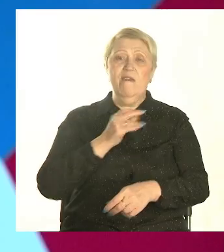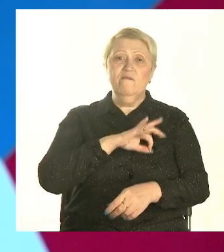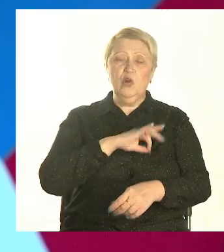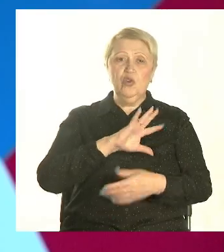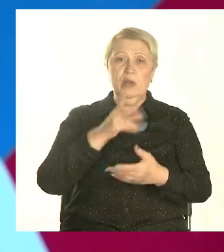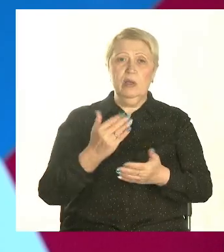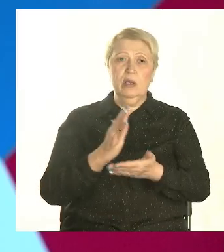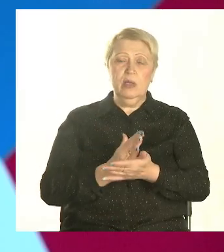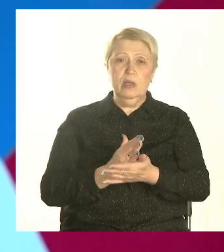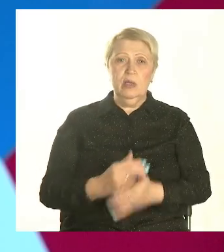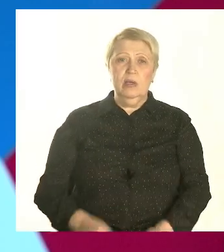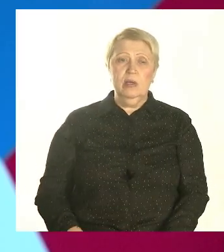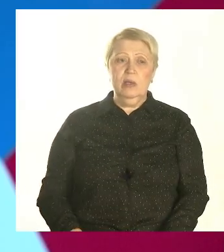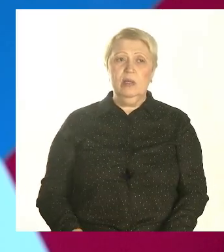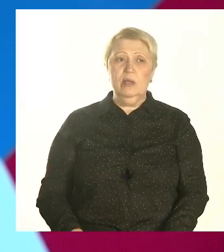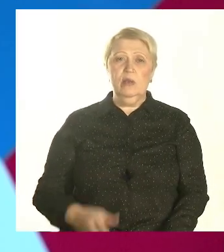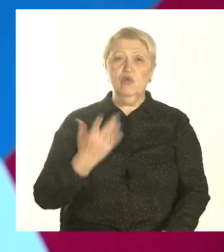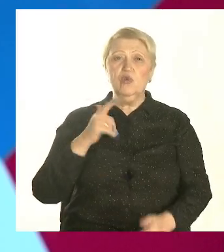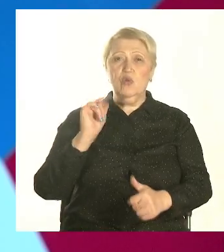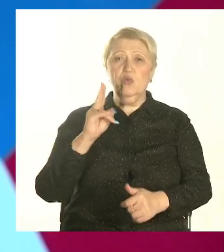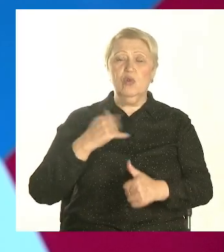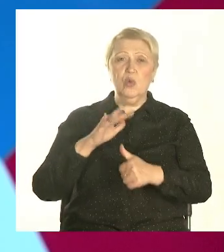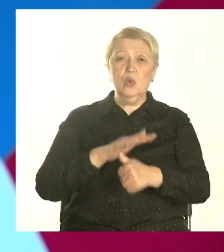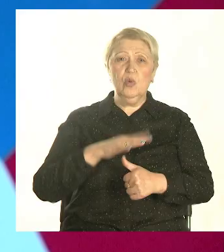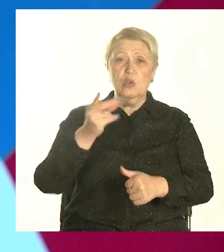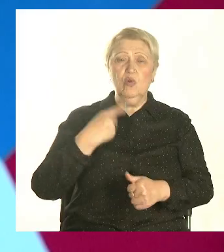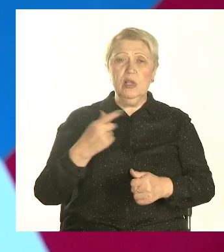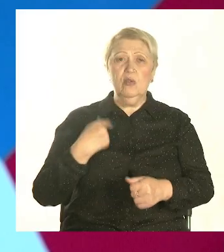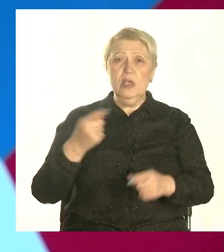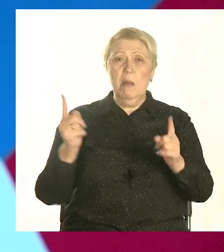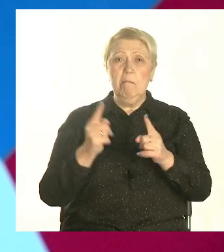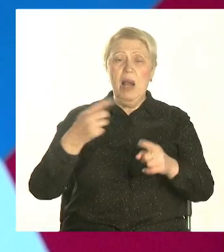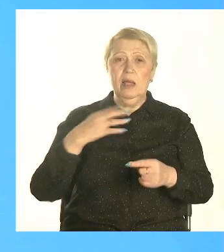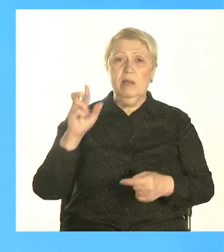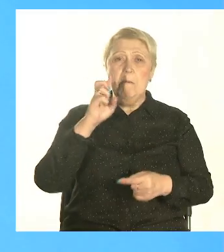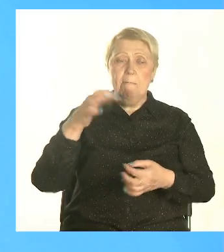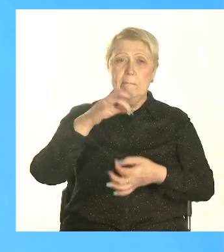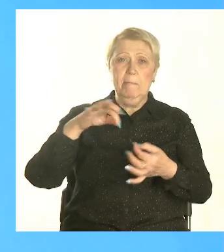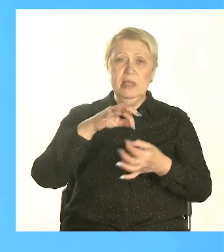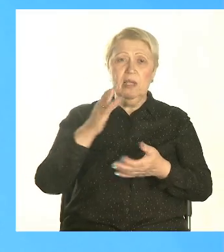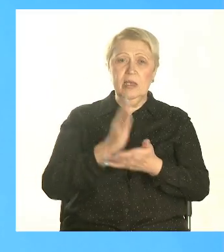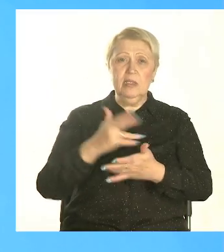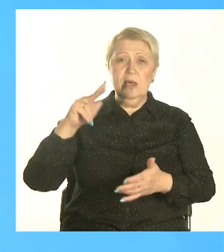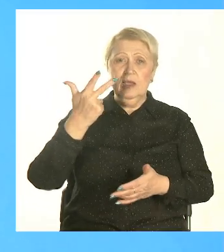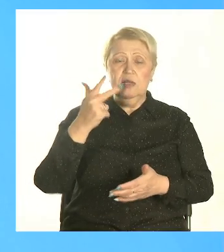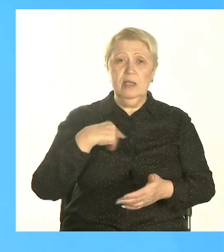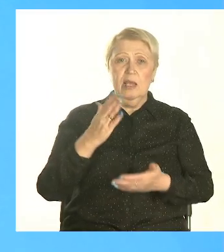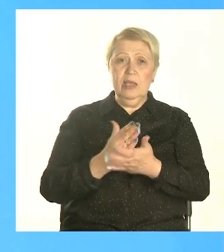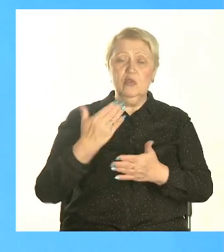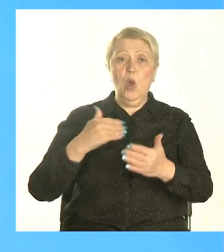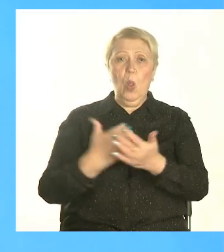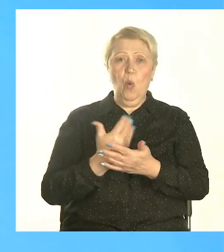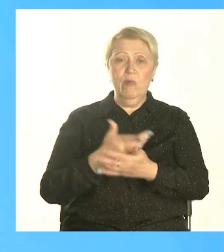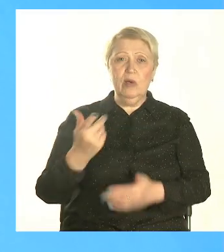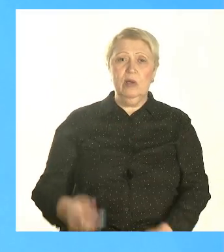угнетания угнетенного малого бизнеса, она не так масштабна. Мы слышим, что три у нас транспортировщика, да, оператора. Вот, кстати, по